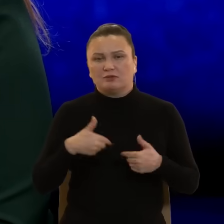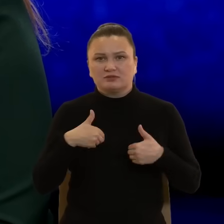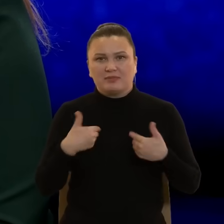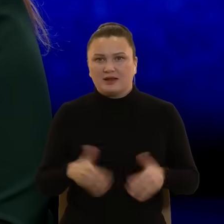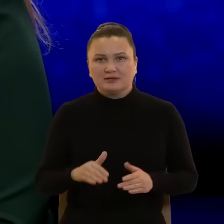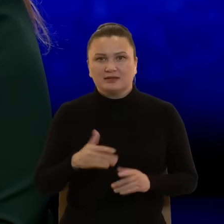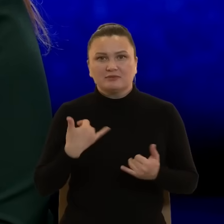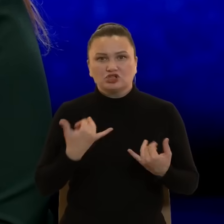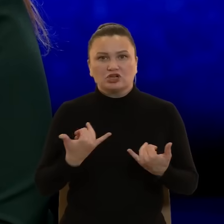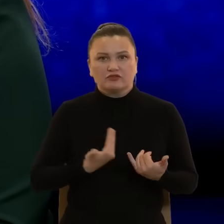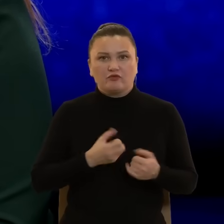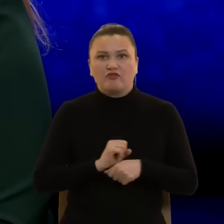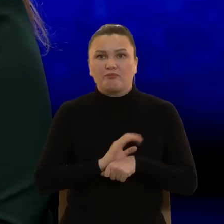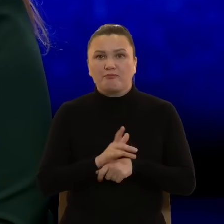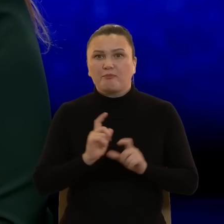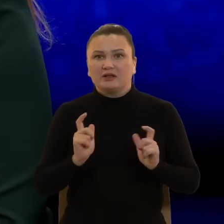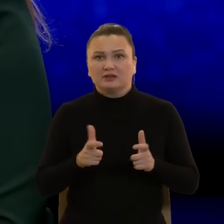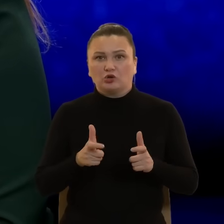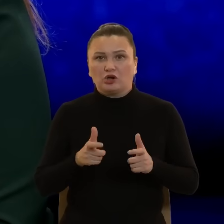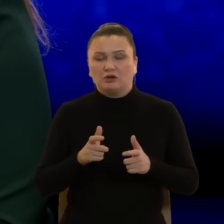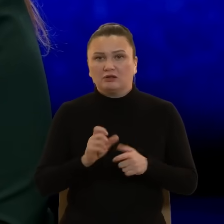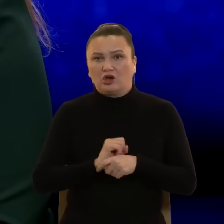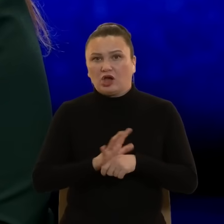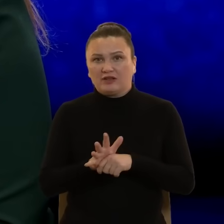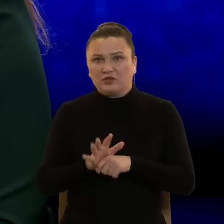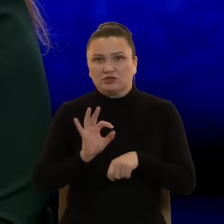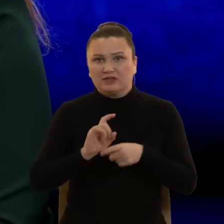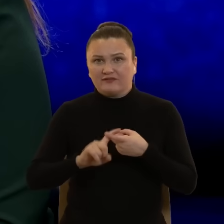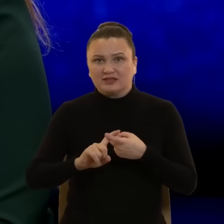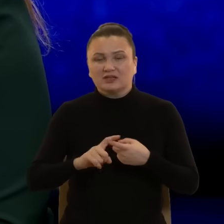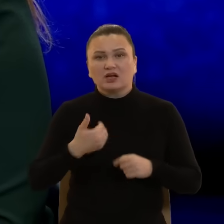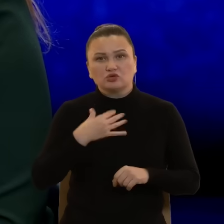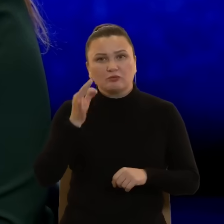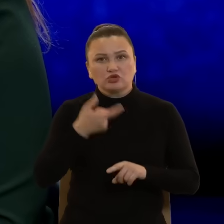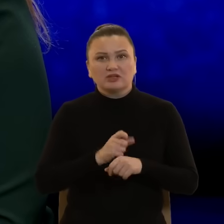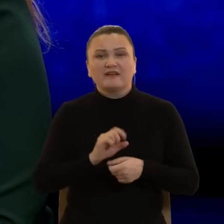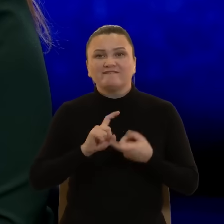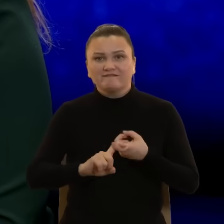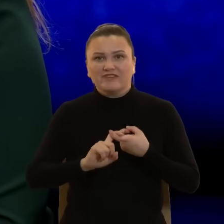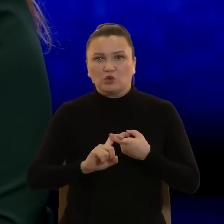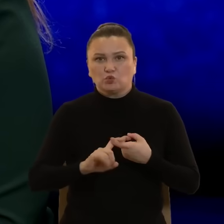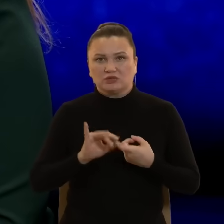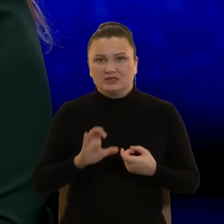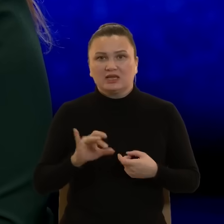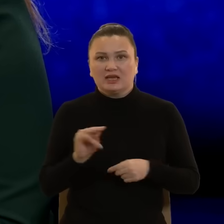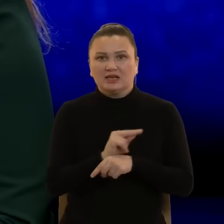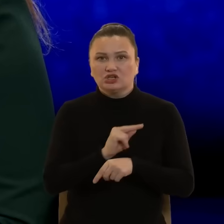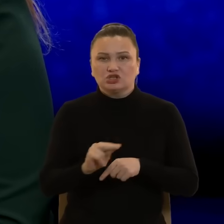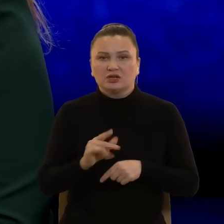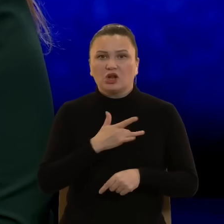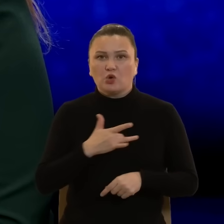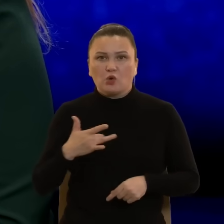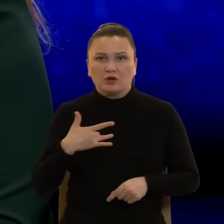вами в пандемию новой коронавирусной инфекции. Хочу всем напомнить, что это тоже вирусная инфекция. И лечить